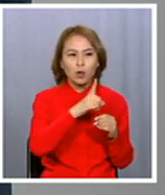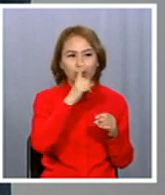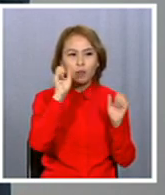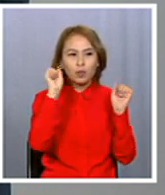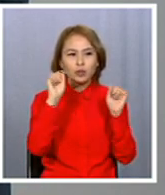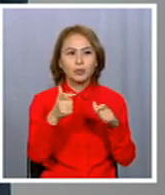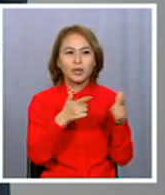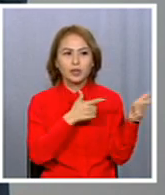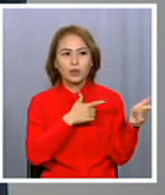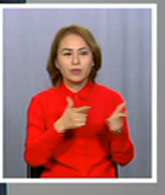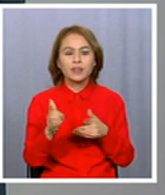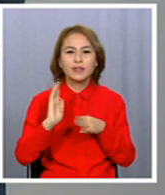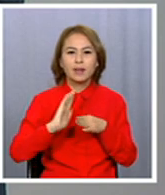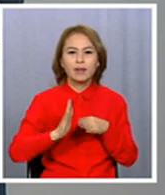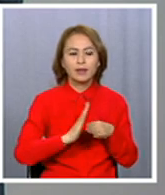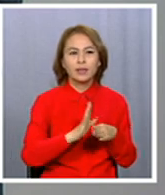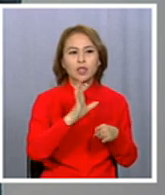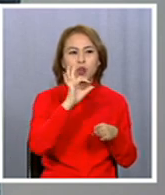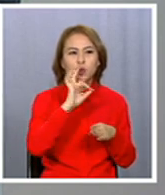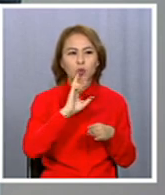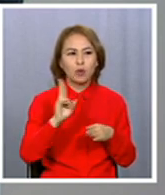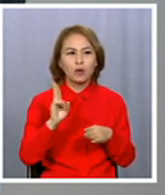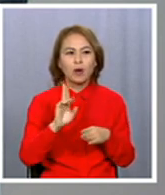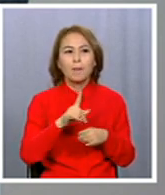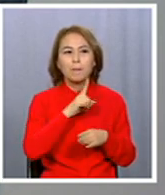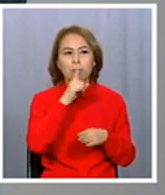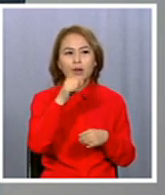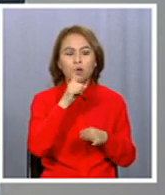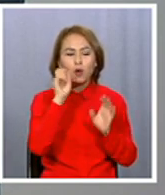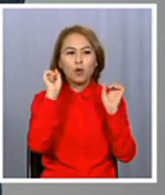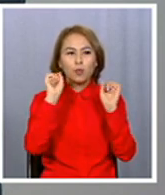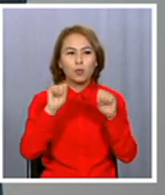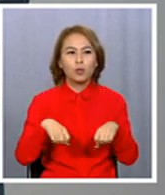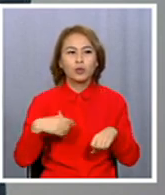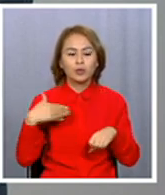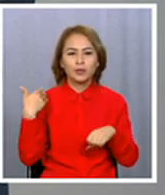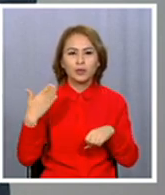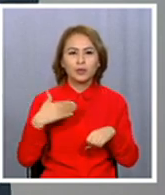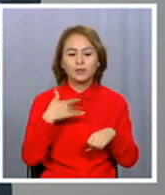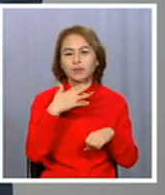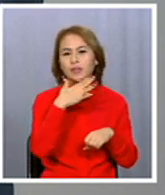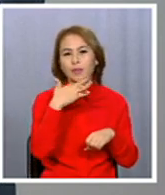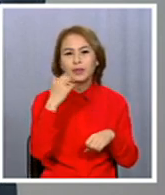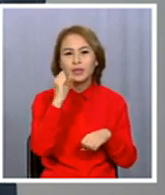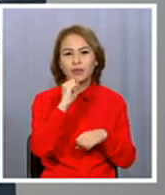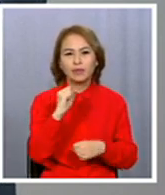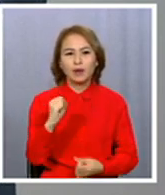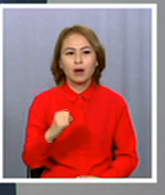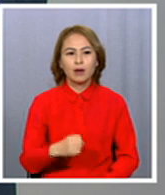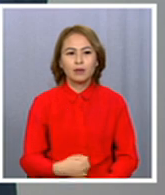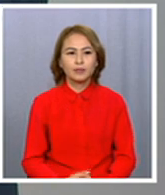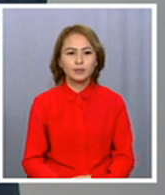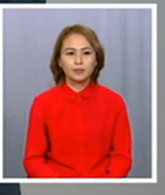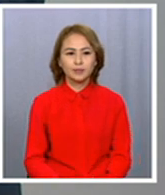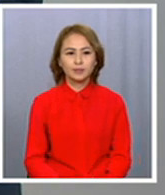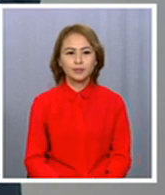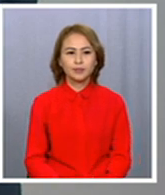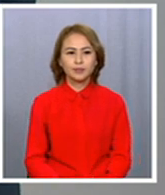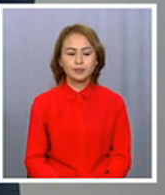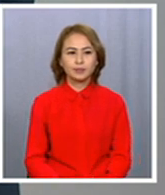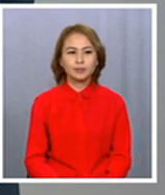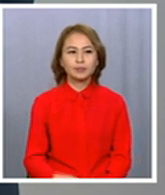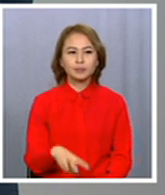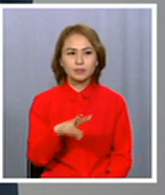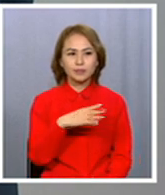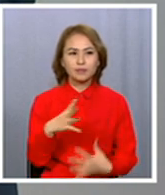моркови можно приготовить салат и сок. В моркови много витамина А. Мы с